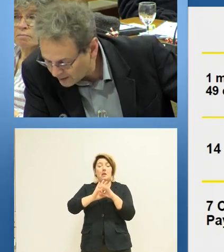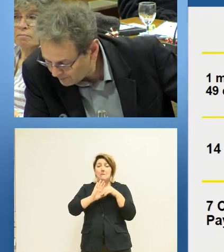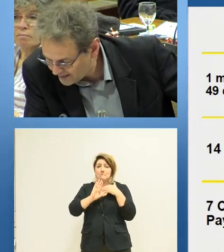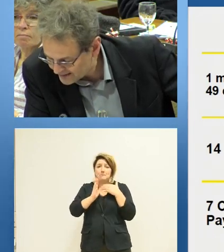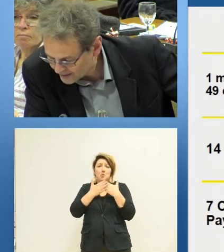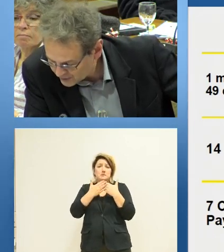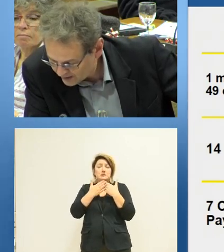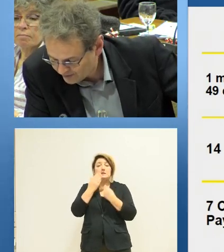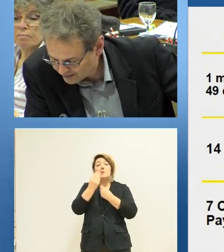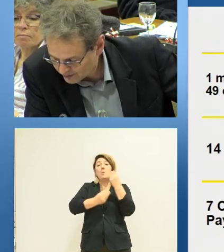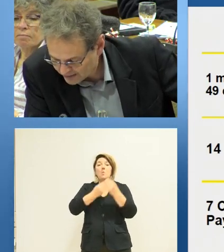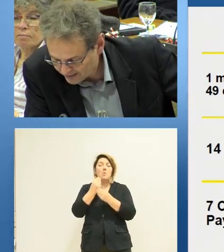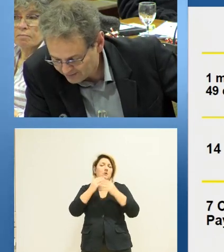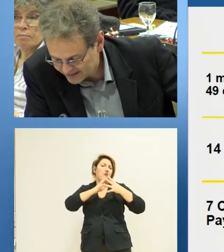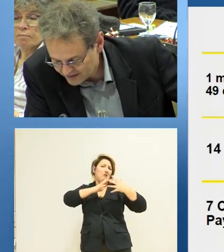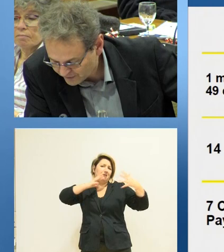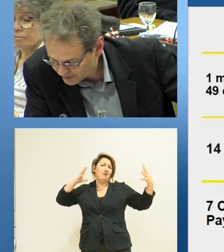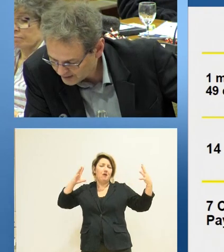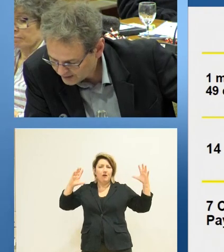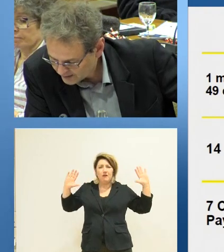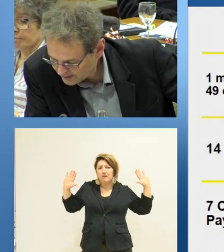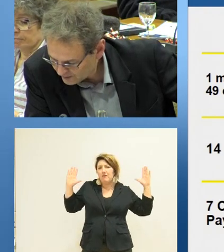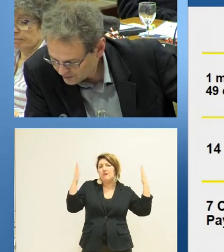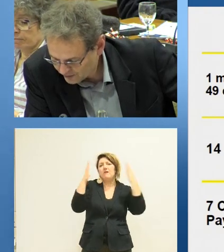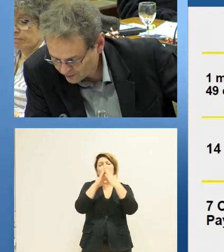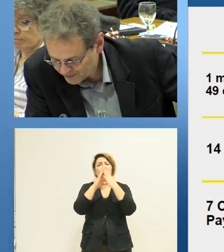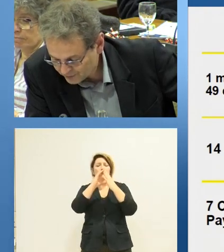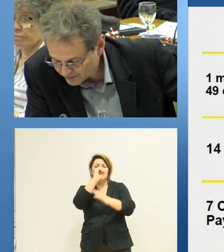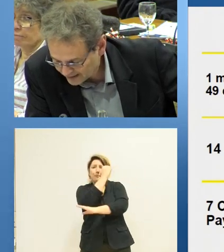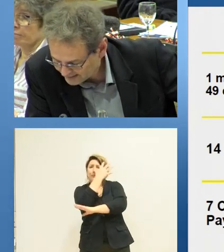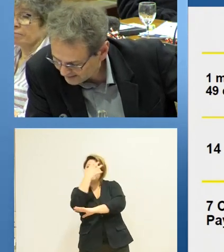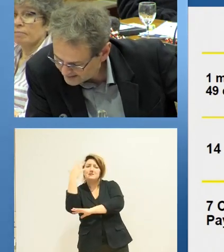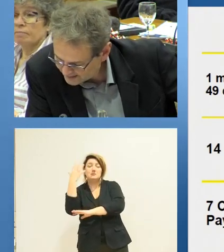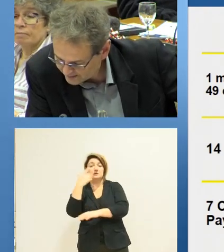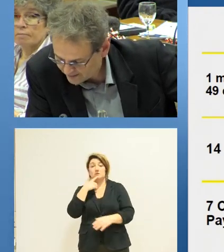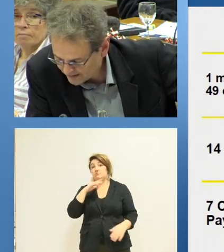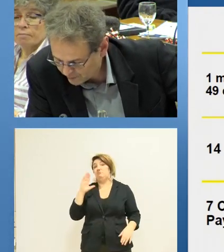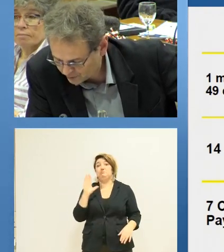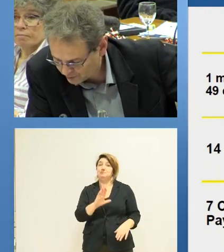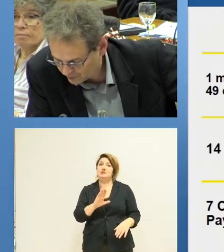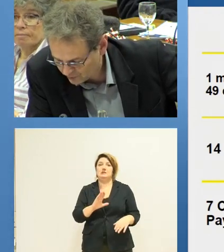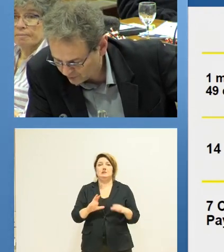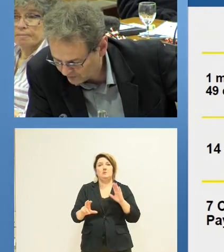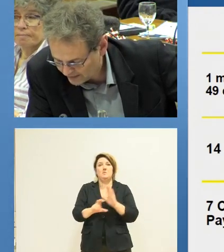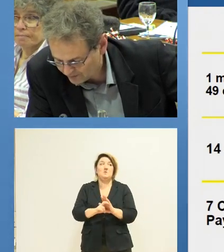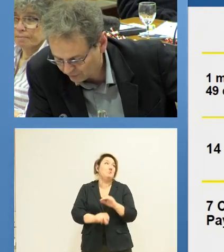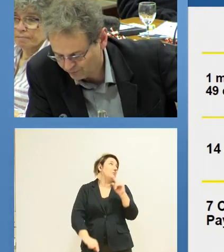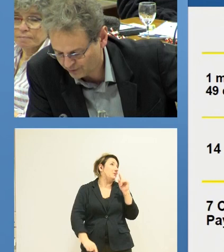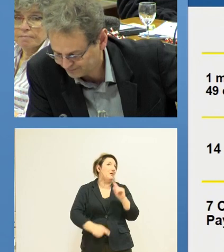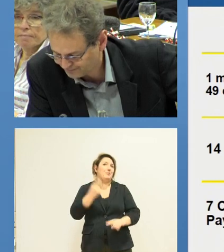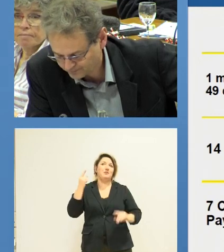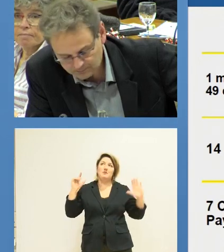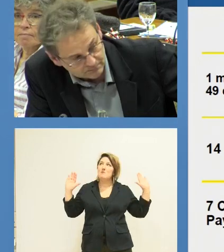grands paysages évidemment les massifs qui constitue une caractéristique importante de notre ville et de la